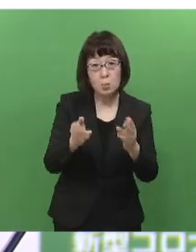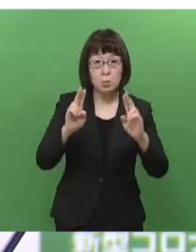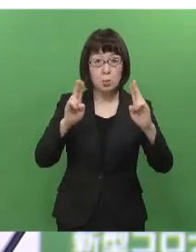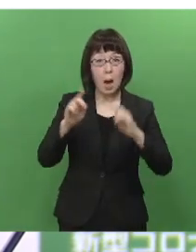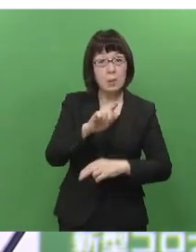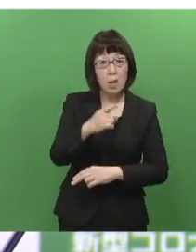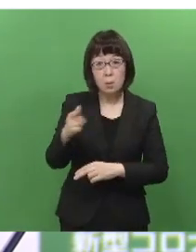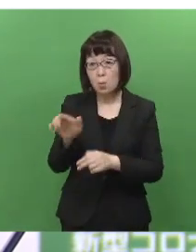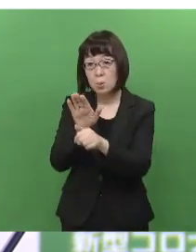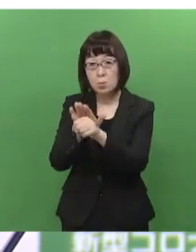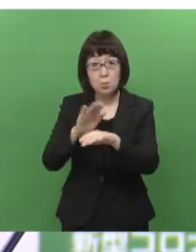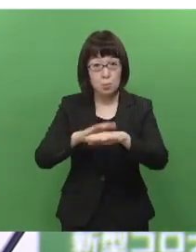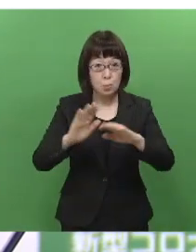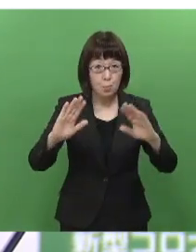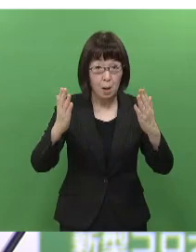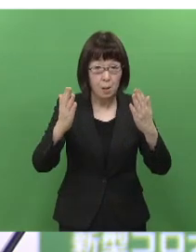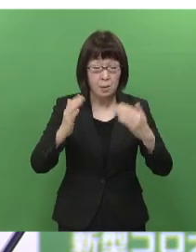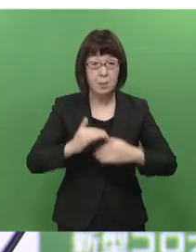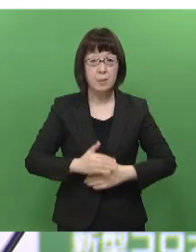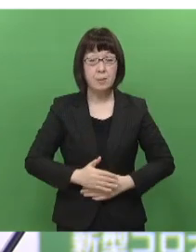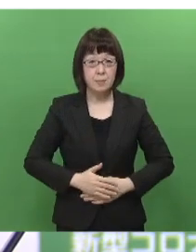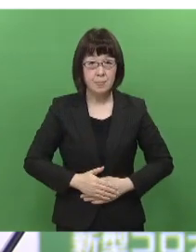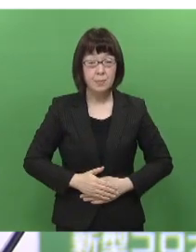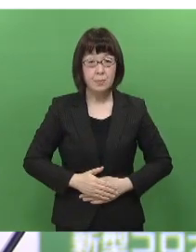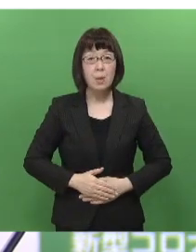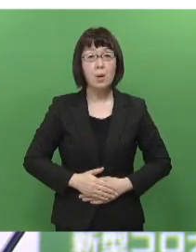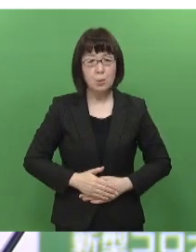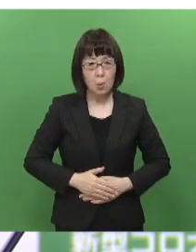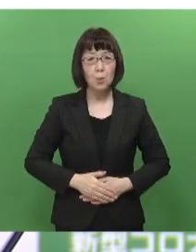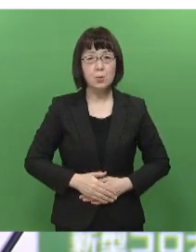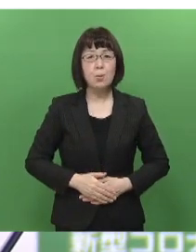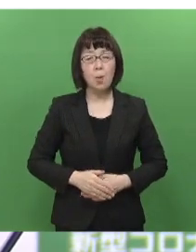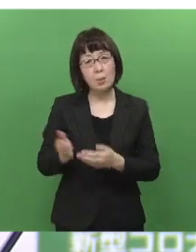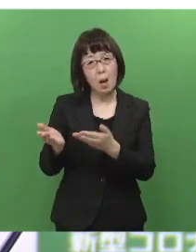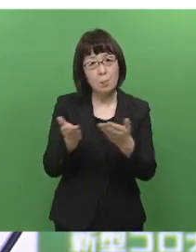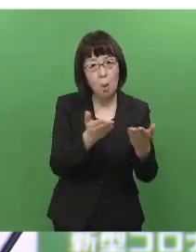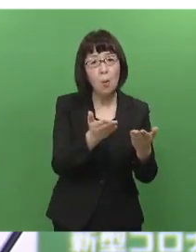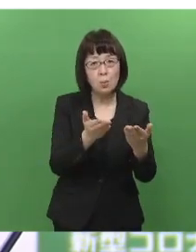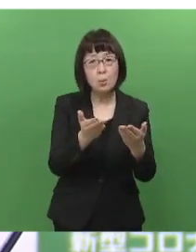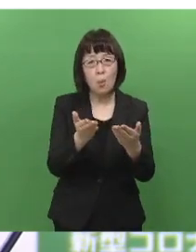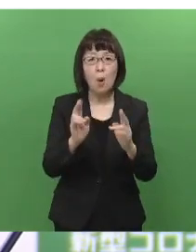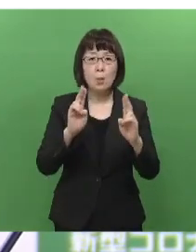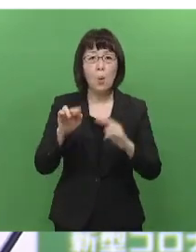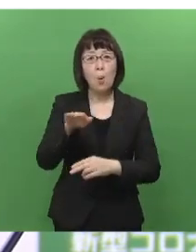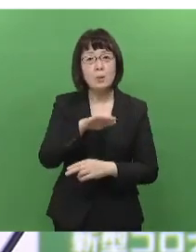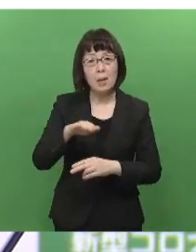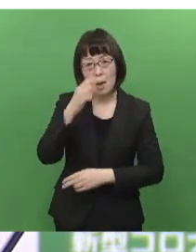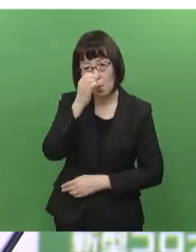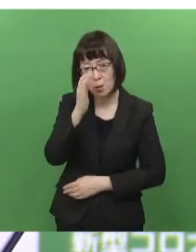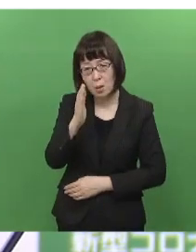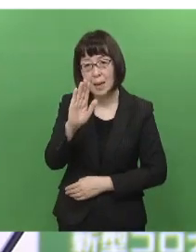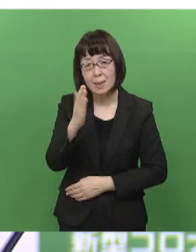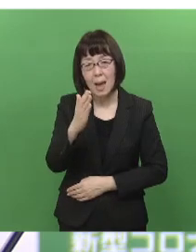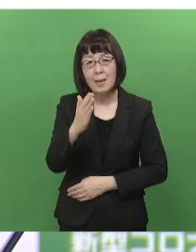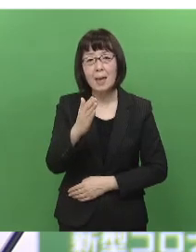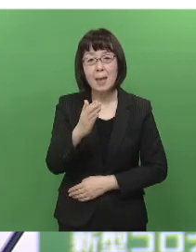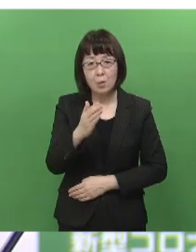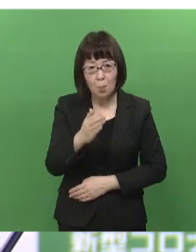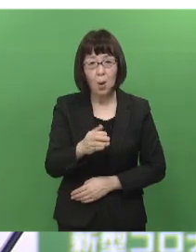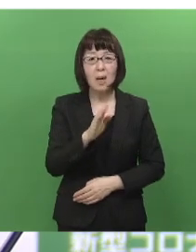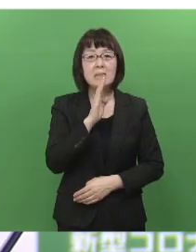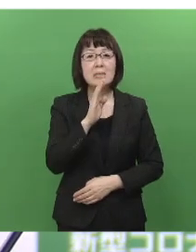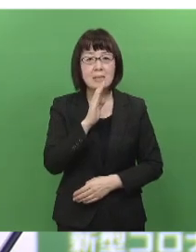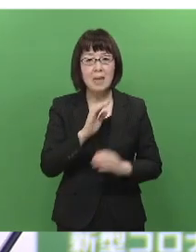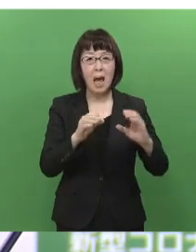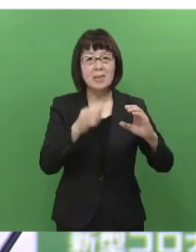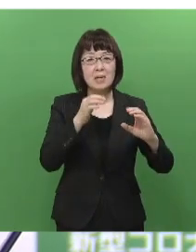ないということで、そういう方たちに申し訳ないと、だから時短要請には応じられないと言っているような飲食店の方々もいらっしゃいます